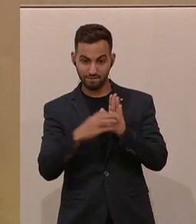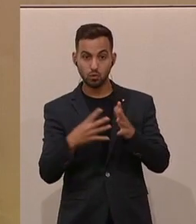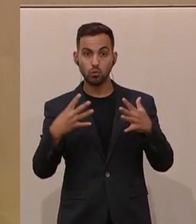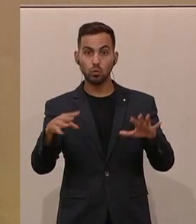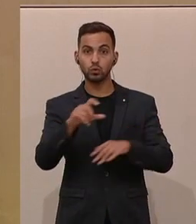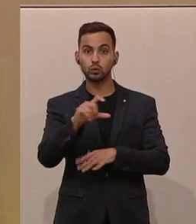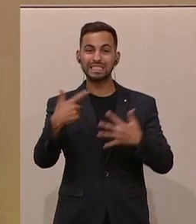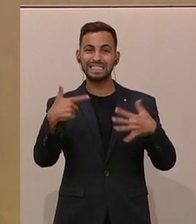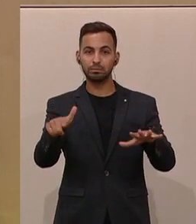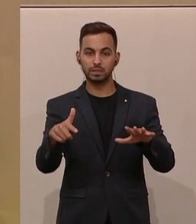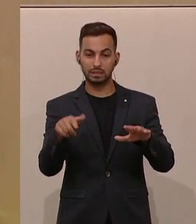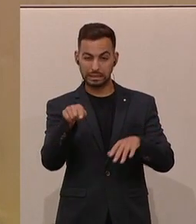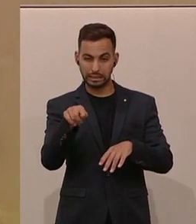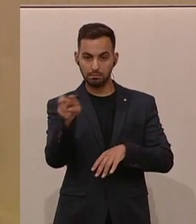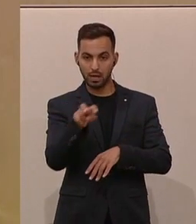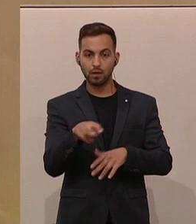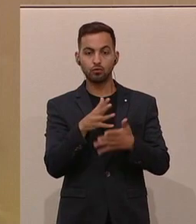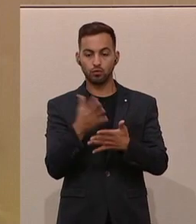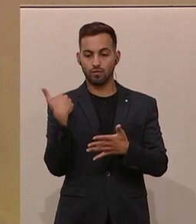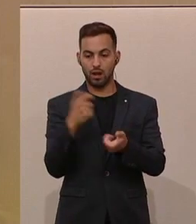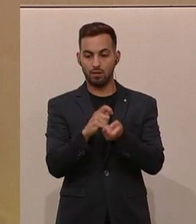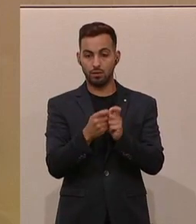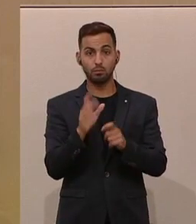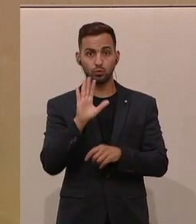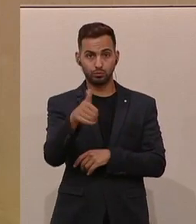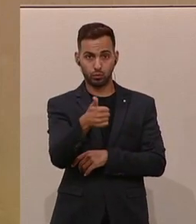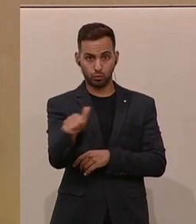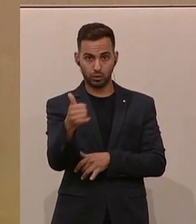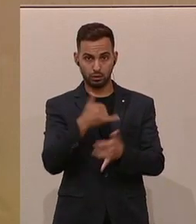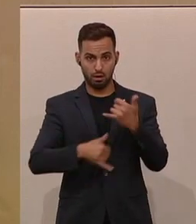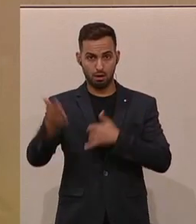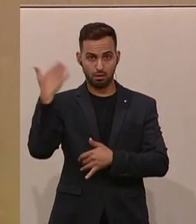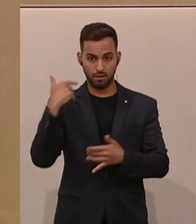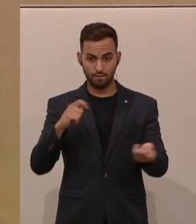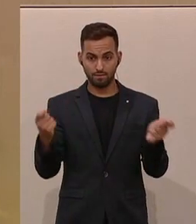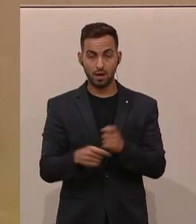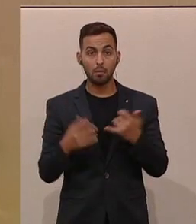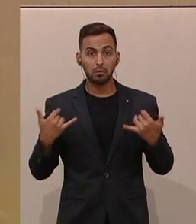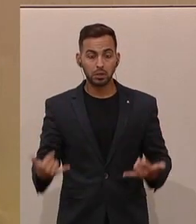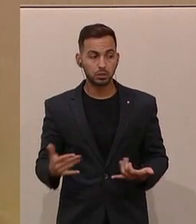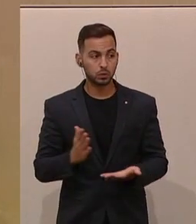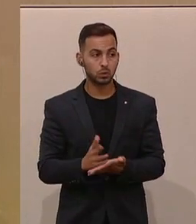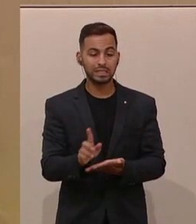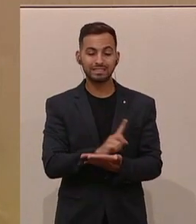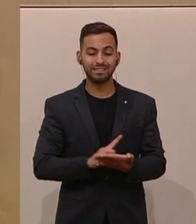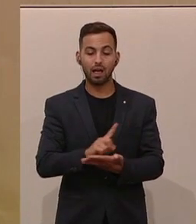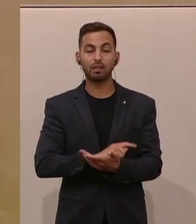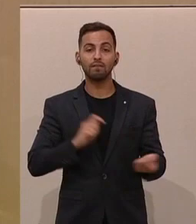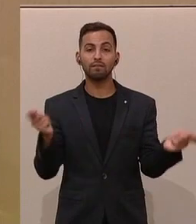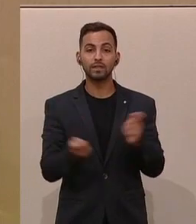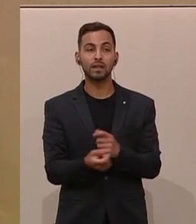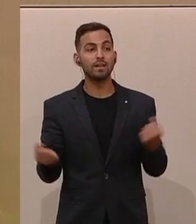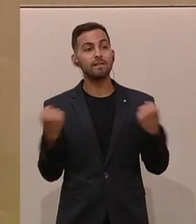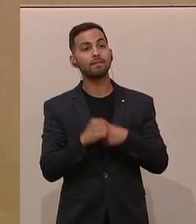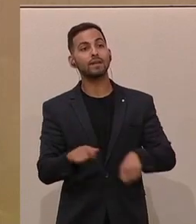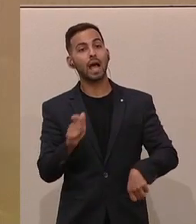Jahr 1917 geändert, also auch schon mehr als 100 Jahre her. Die Zeiten haben sich aber verändert. Die